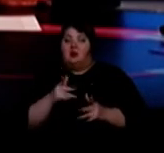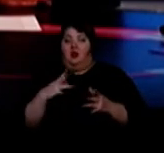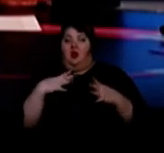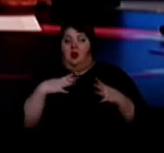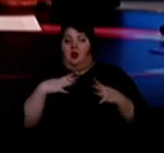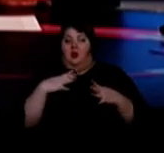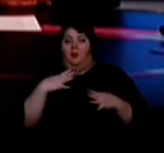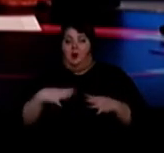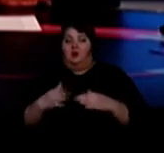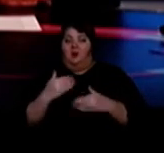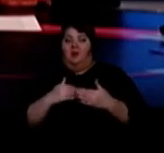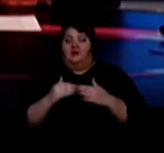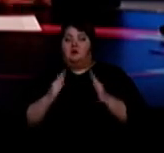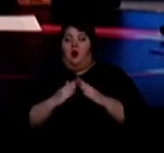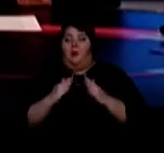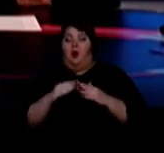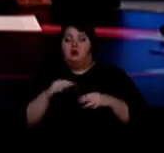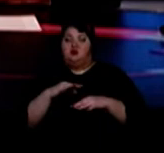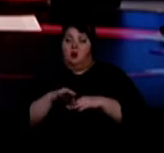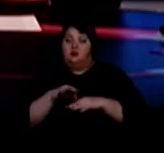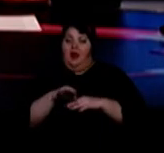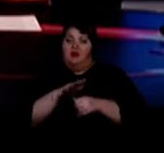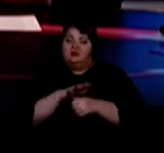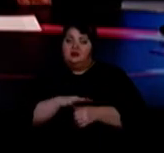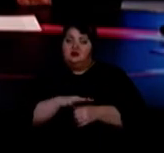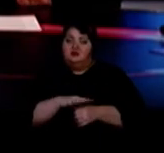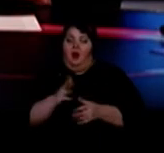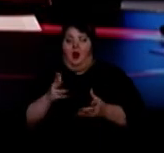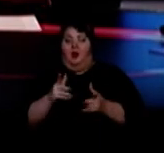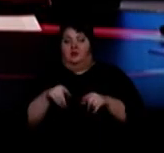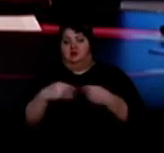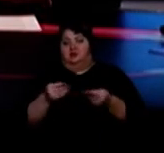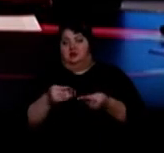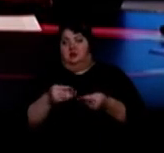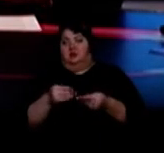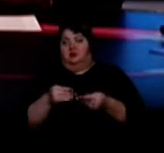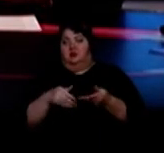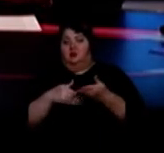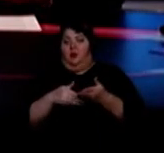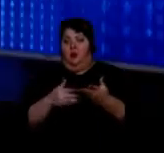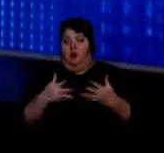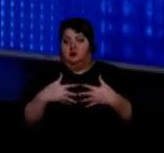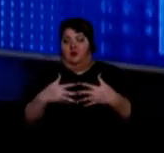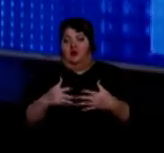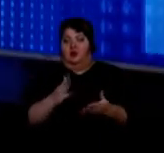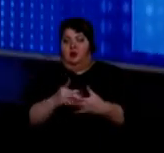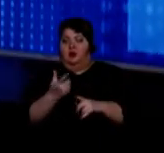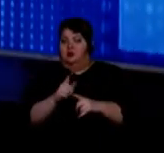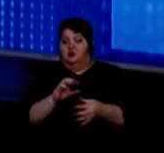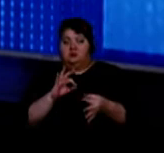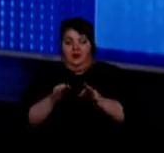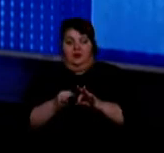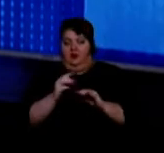від домашнього насильства. Яку ви допомогу можете таким жінкам надати, тим більше, якщо вагітність є? Це дуже складне